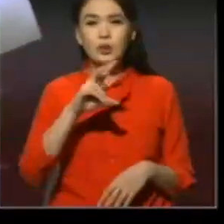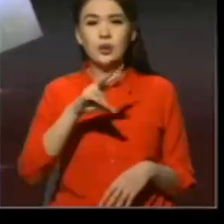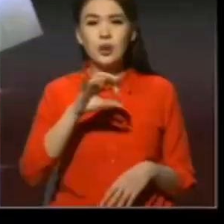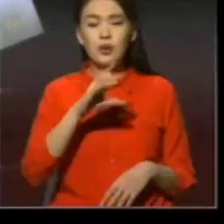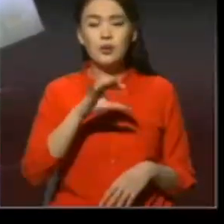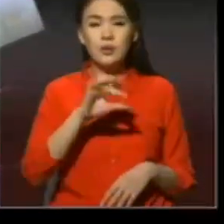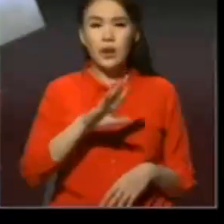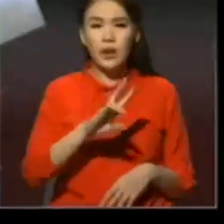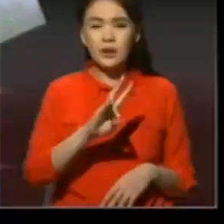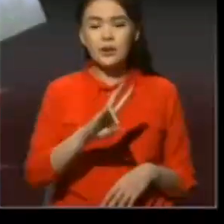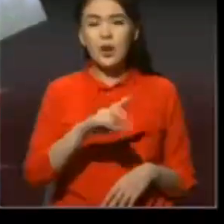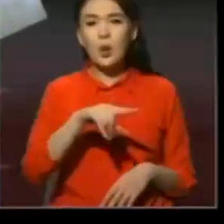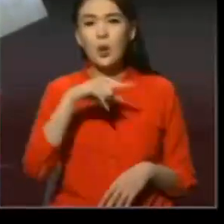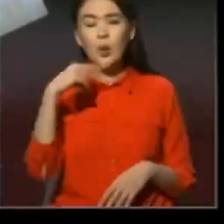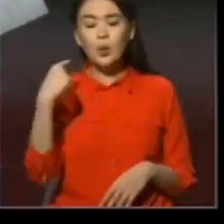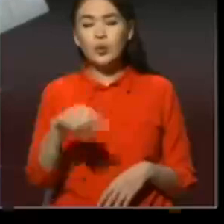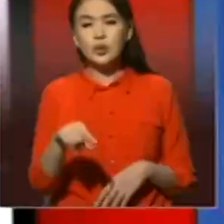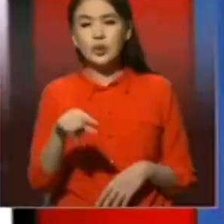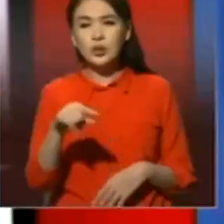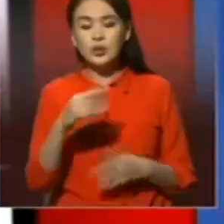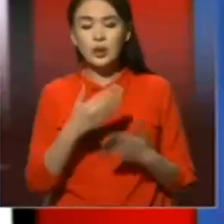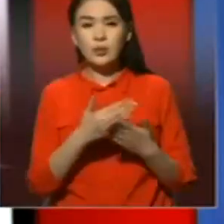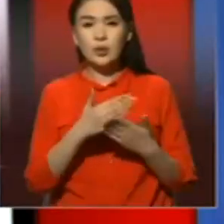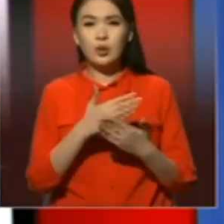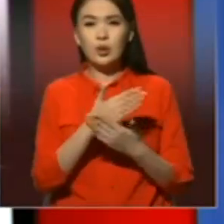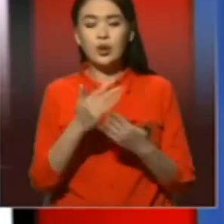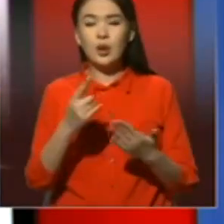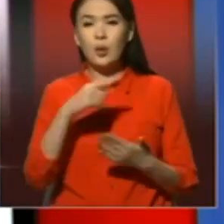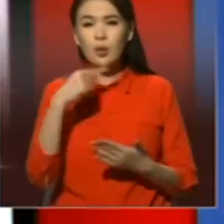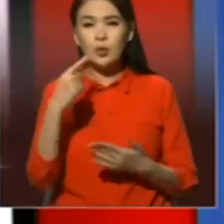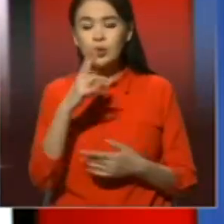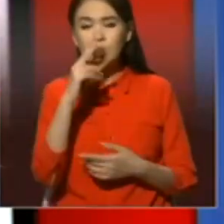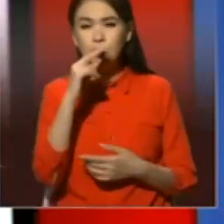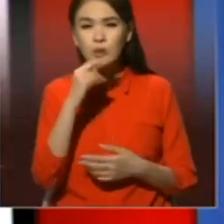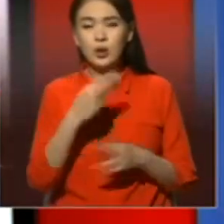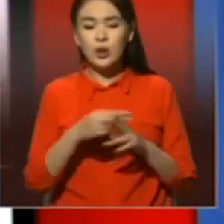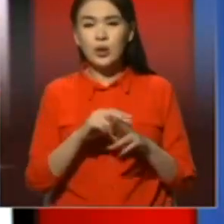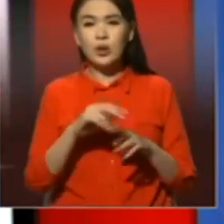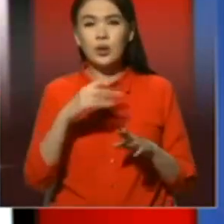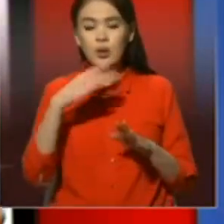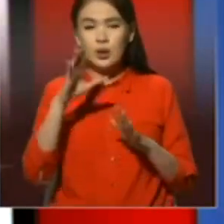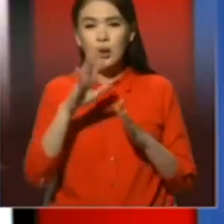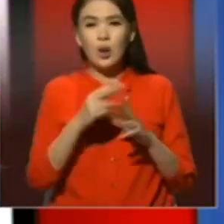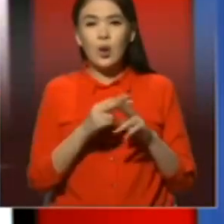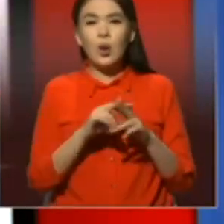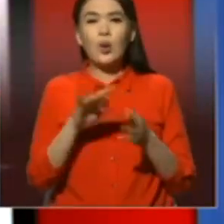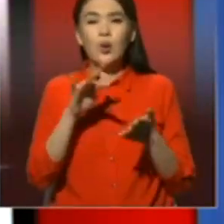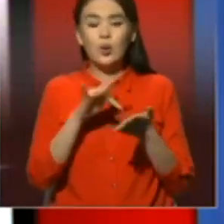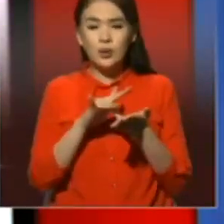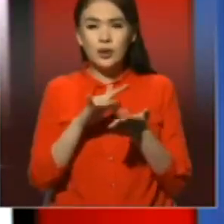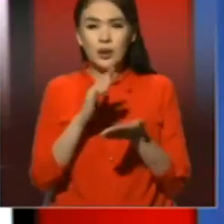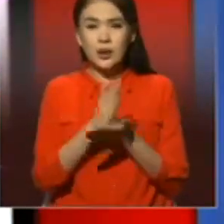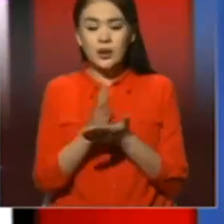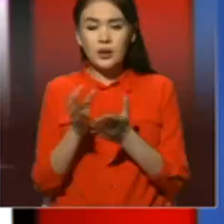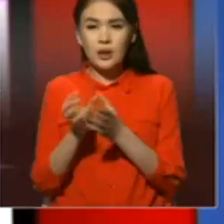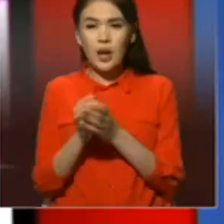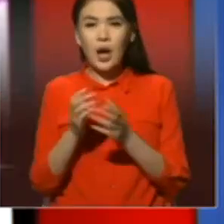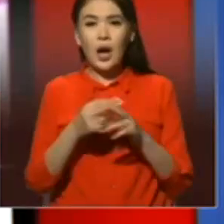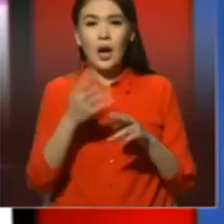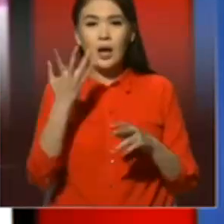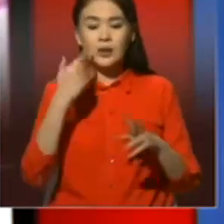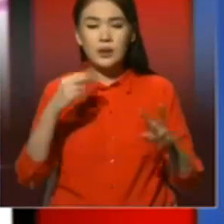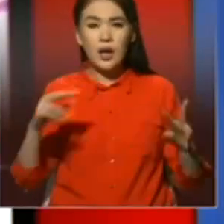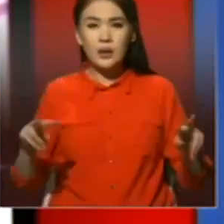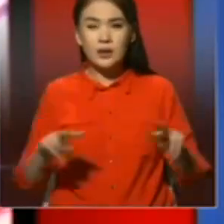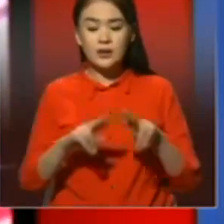орыс ұлты басқалармен сөйлесетін болсаң, олардан көнерген екі қазақтың сөзін үйренесің. Орта бар ол жерде. Ал енді мына Астанаға келіп